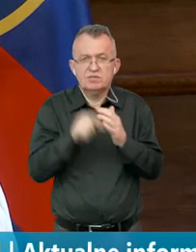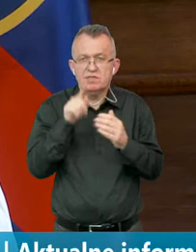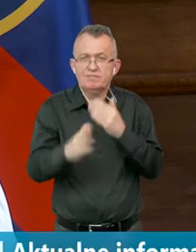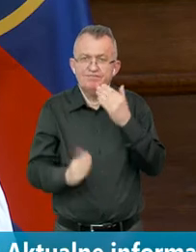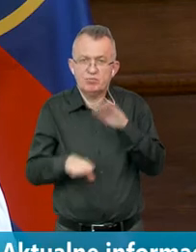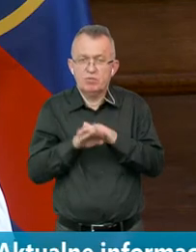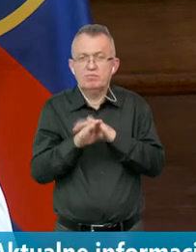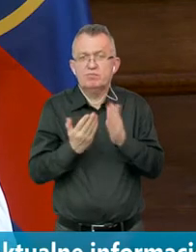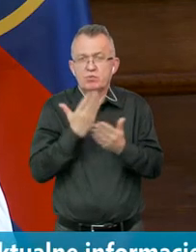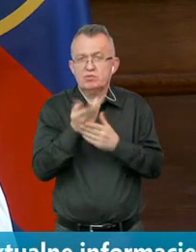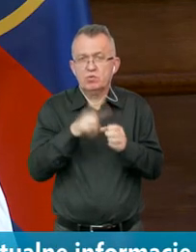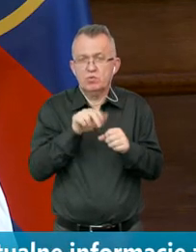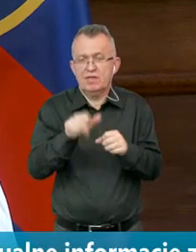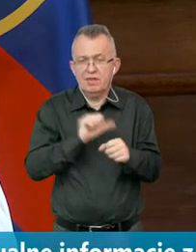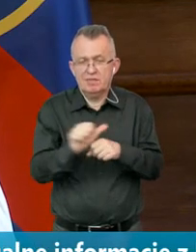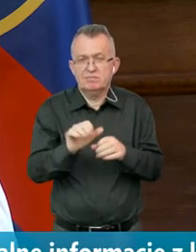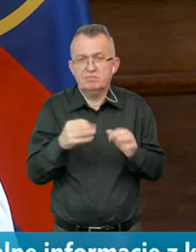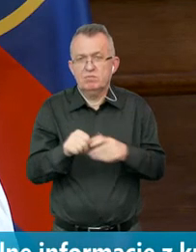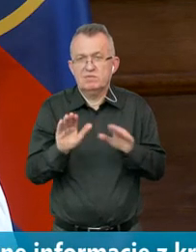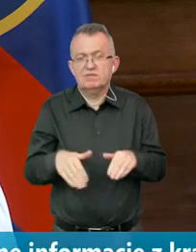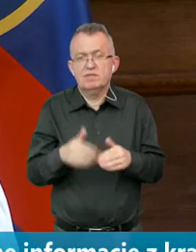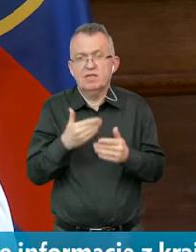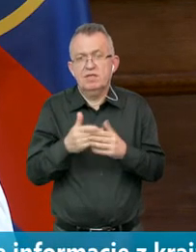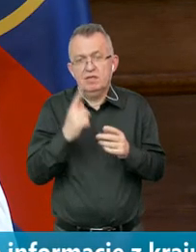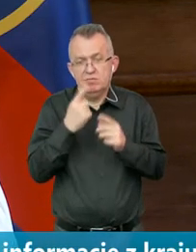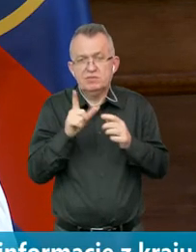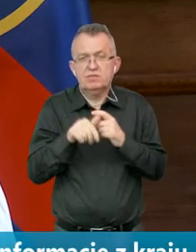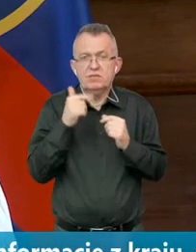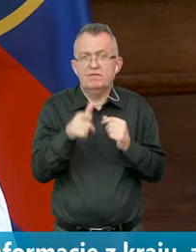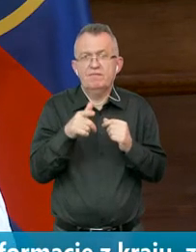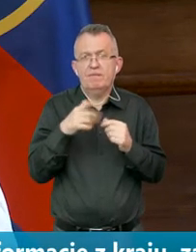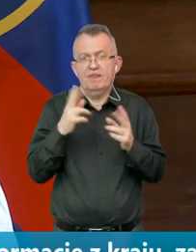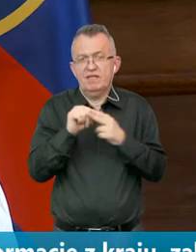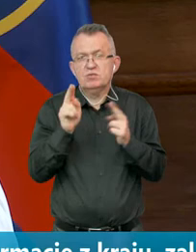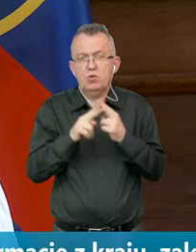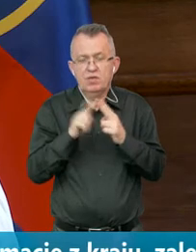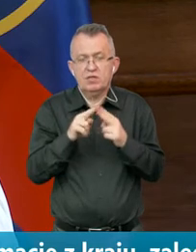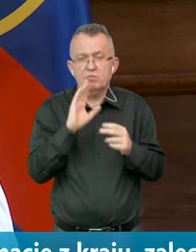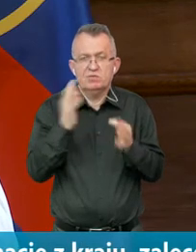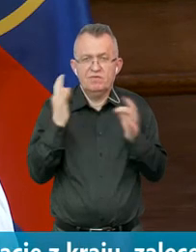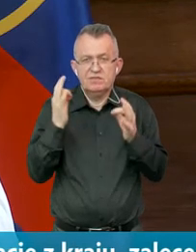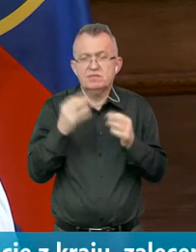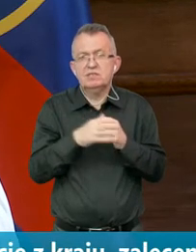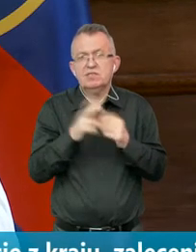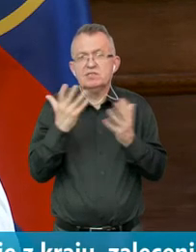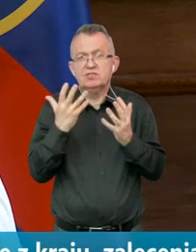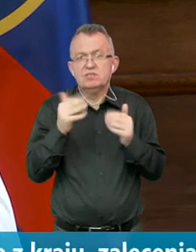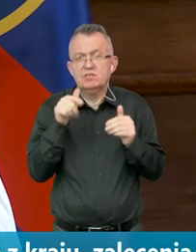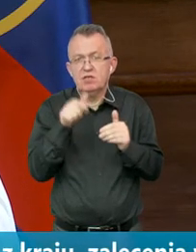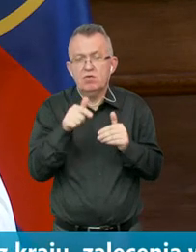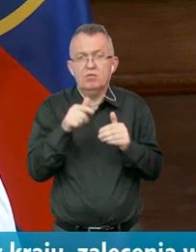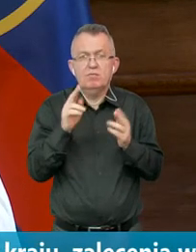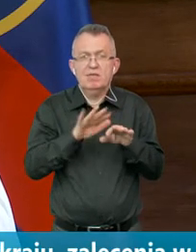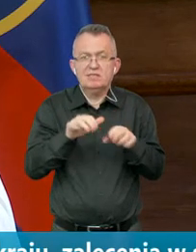która nam w tej chwili pozostaje. Więc sugeruję ten kontakt, tam można się dowiedzieć, gdzie te miejsca są, i